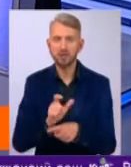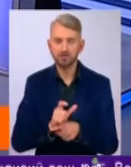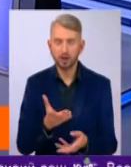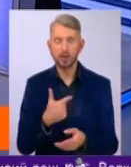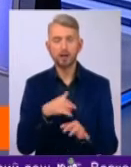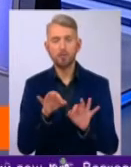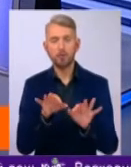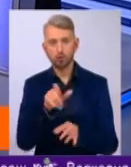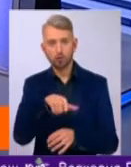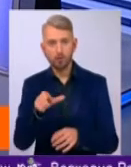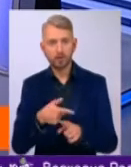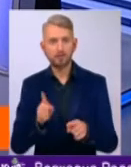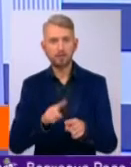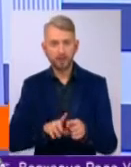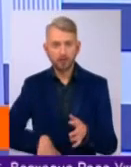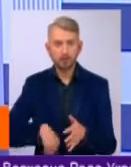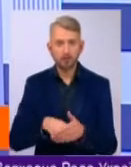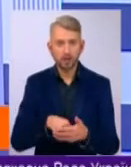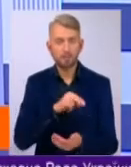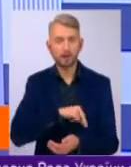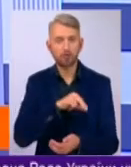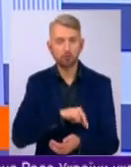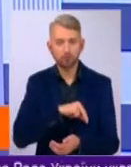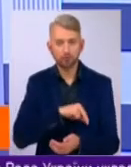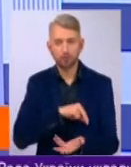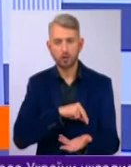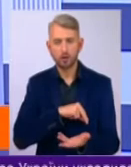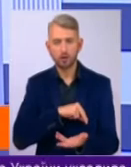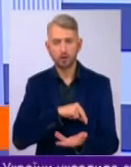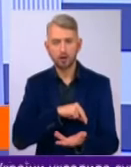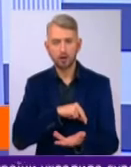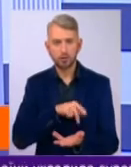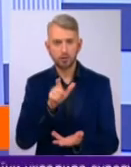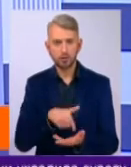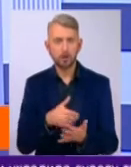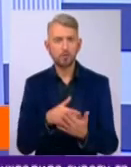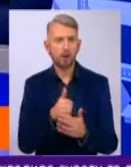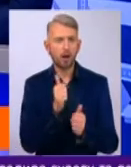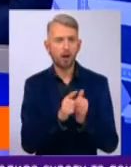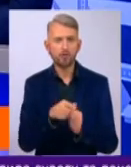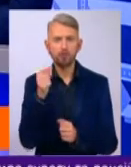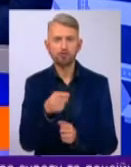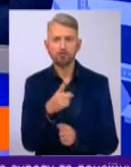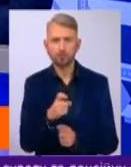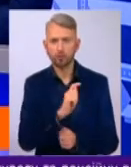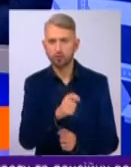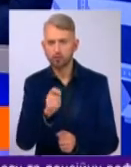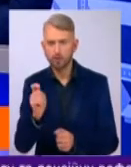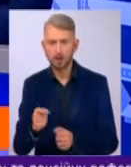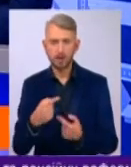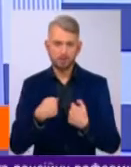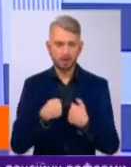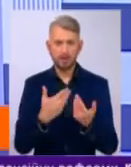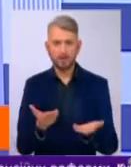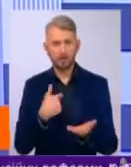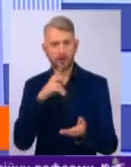Я поясню всім громадянам, це з кишені працюючого приблизно по 1100 з кожного. А з мене, з вас, я